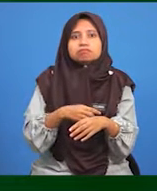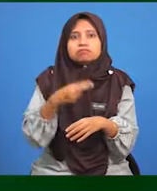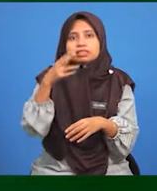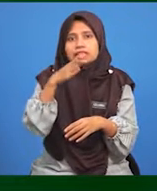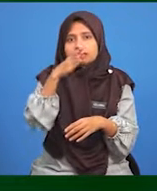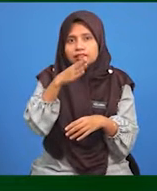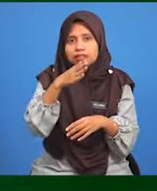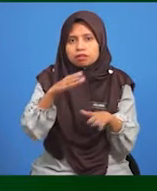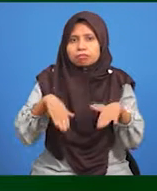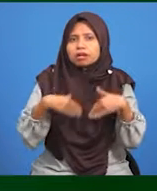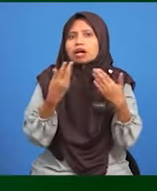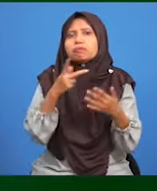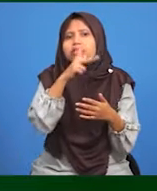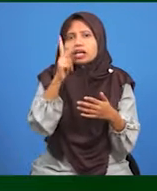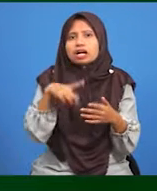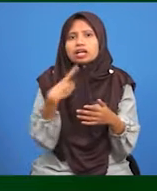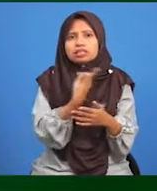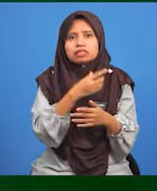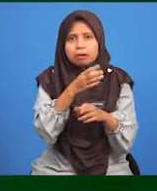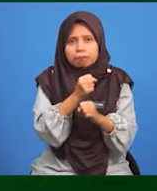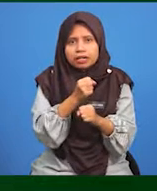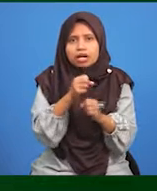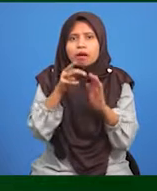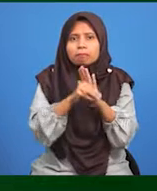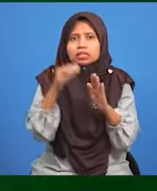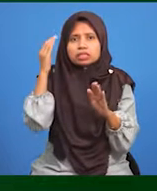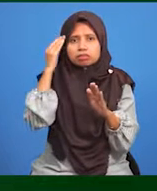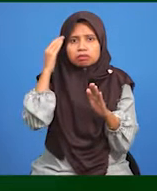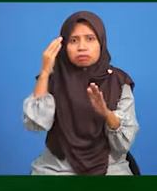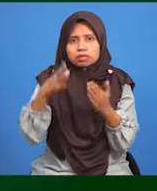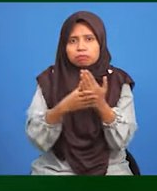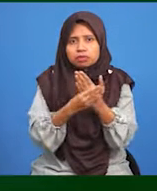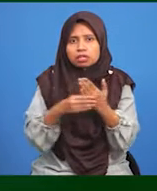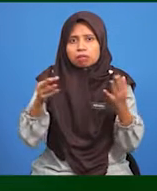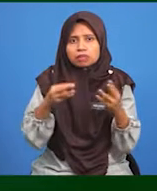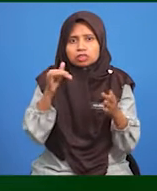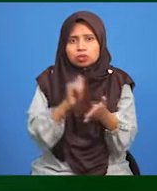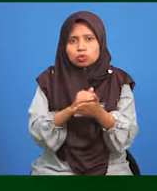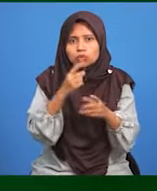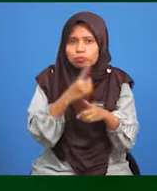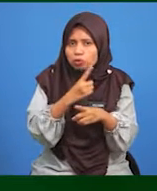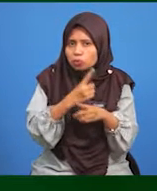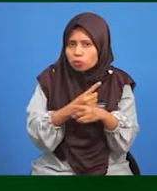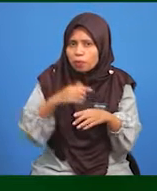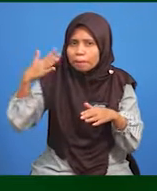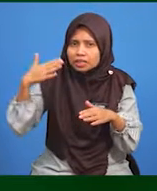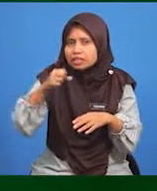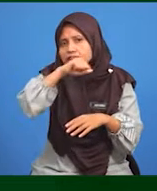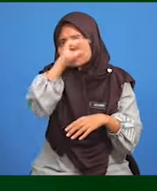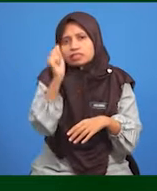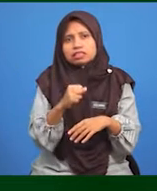nenek Bagaimanakah kita dapat mengetahui minyak masa itu betul-betul panas